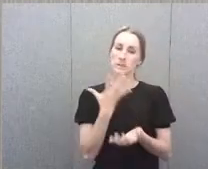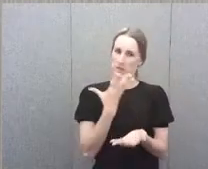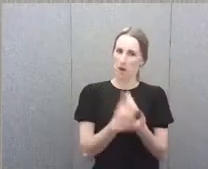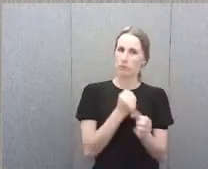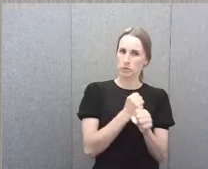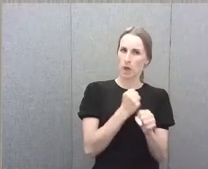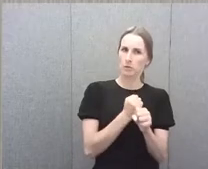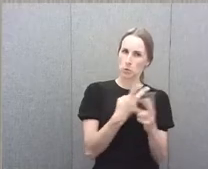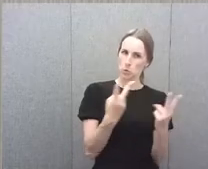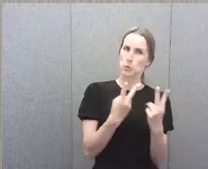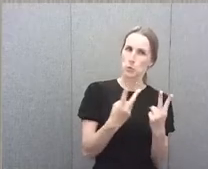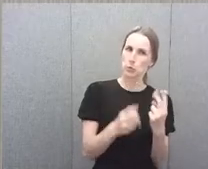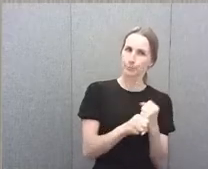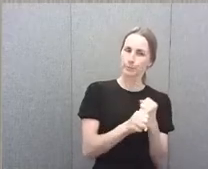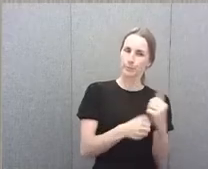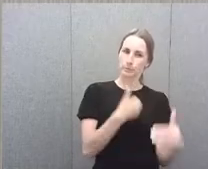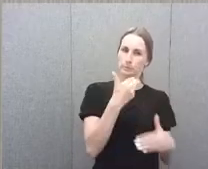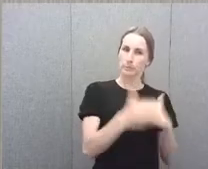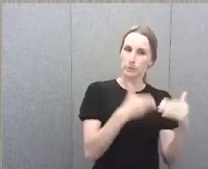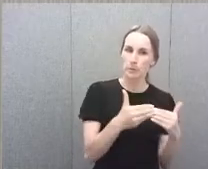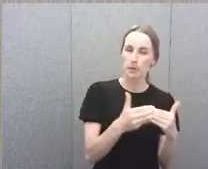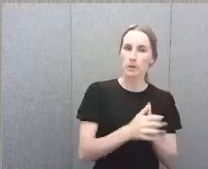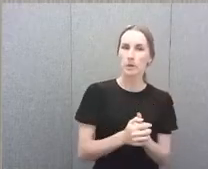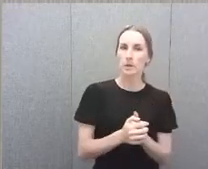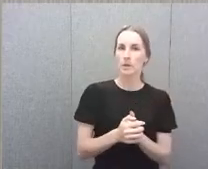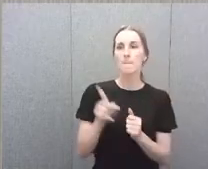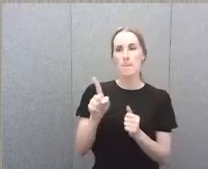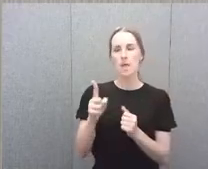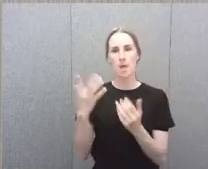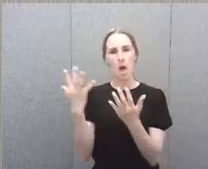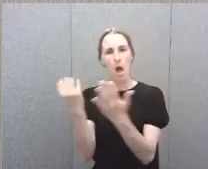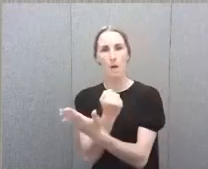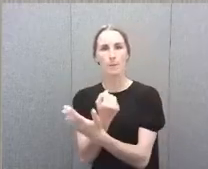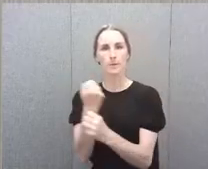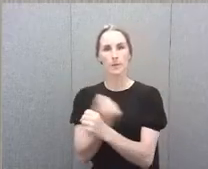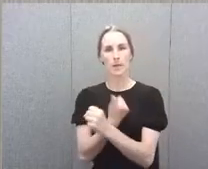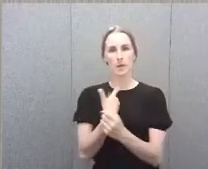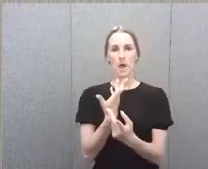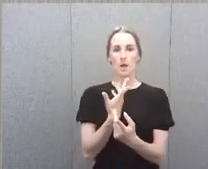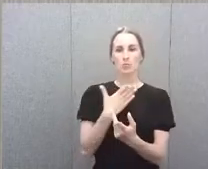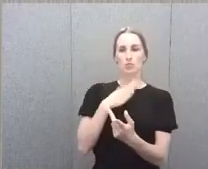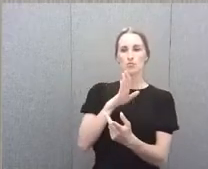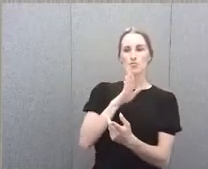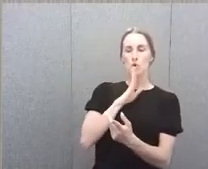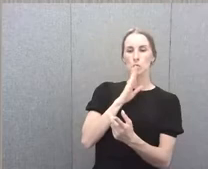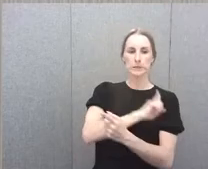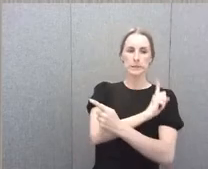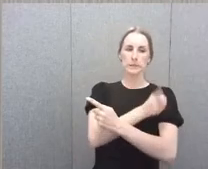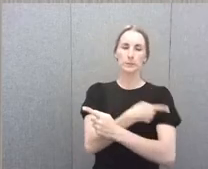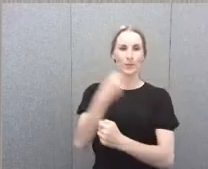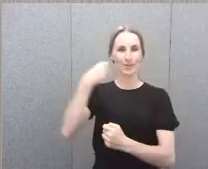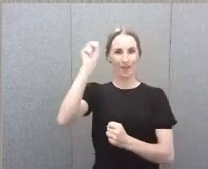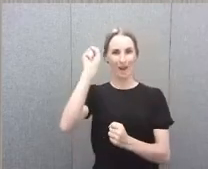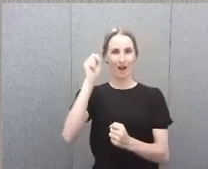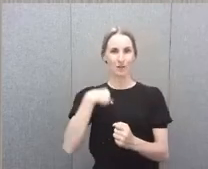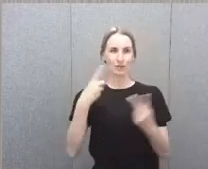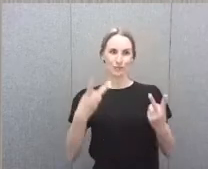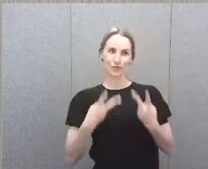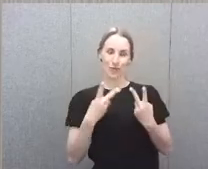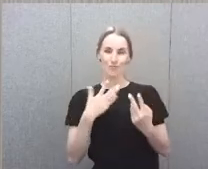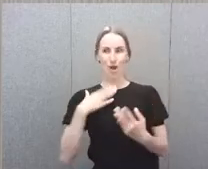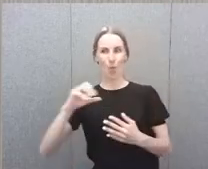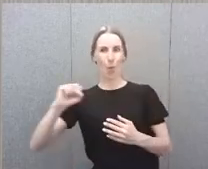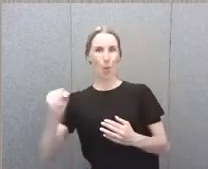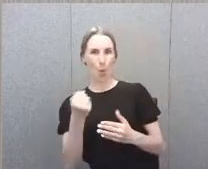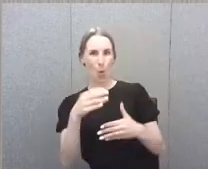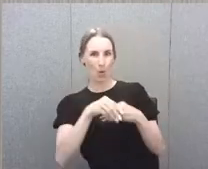коллега, посол Джулия Фишер, обратится к вам сегодня позже с выступлением. Мы также привержены поддержке Литвы